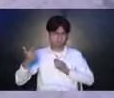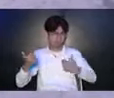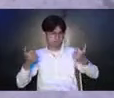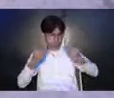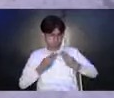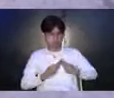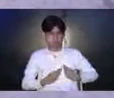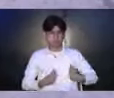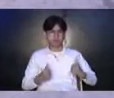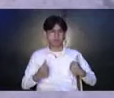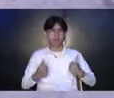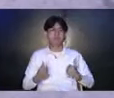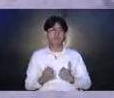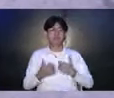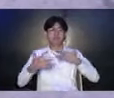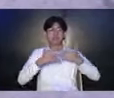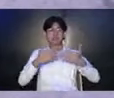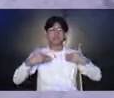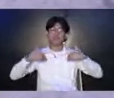Kung ikaw ay pagod na,